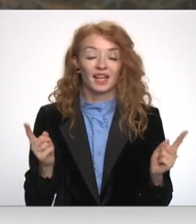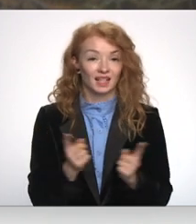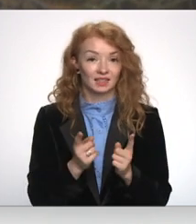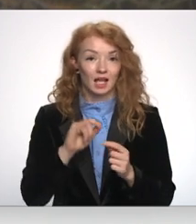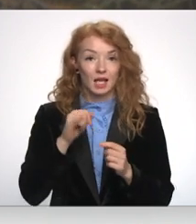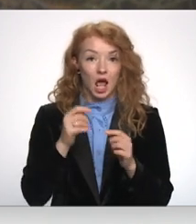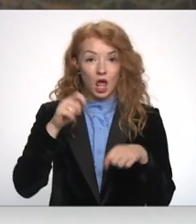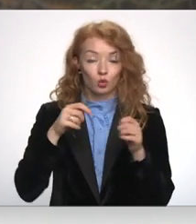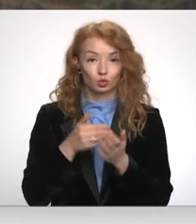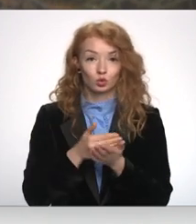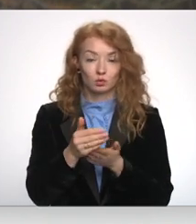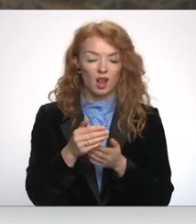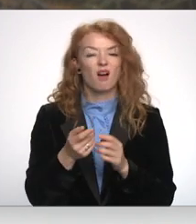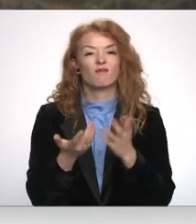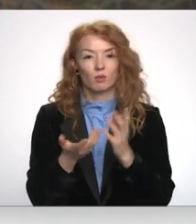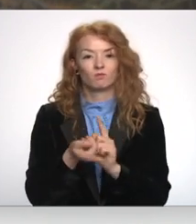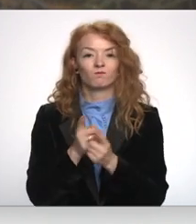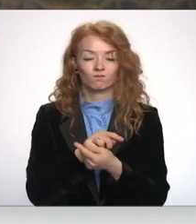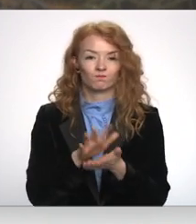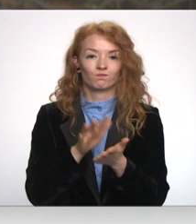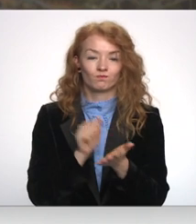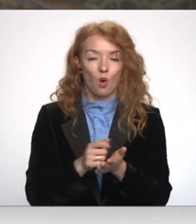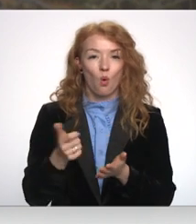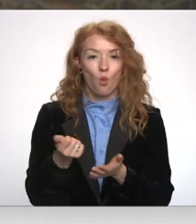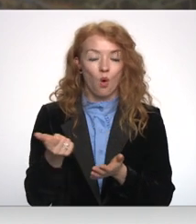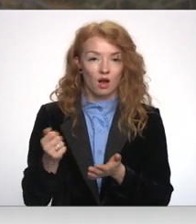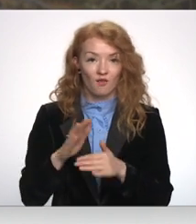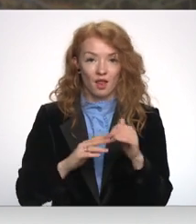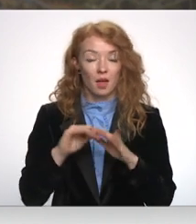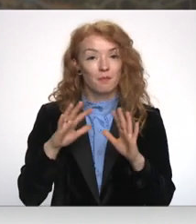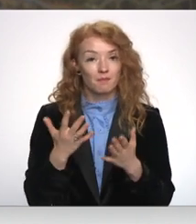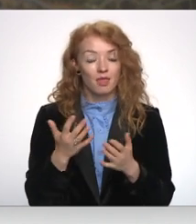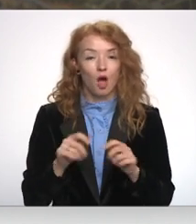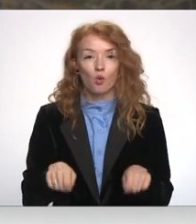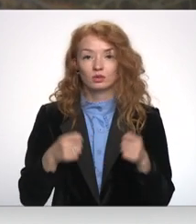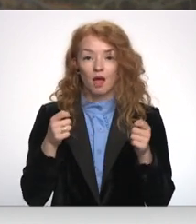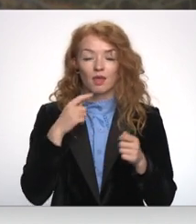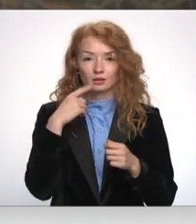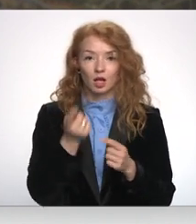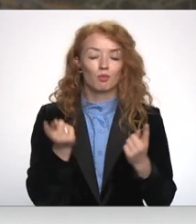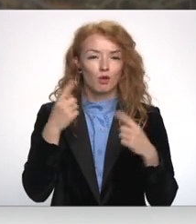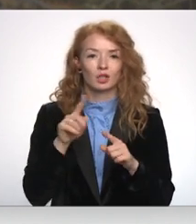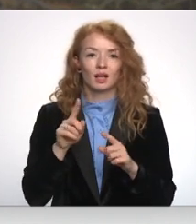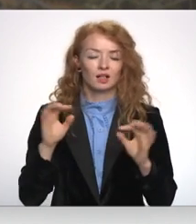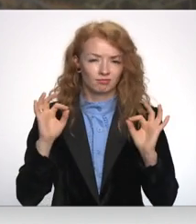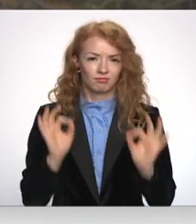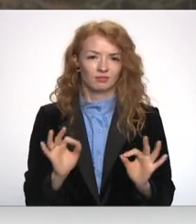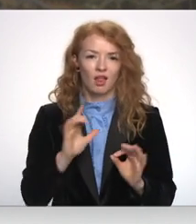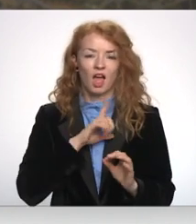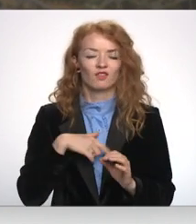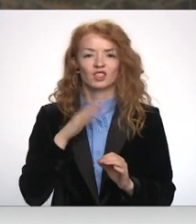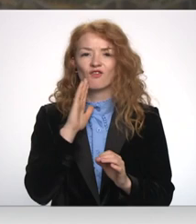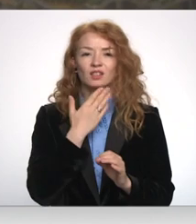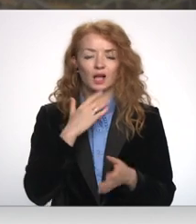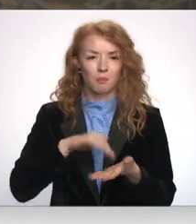lietus turpināsies, tas gan bojās ogu kvalitāti. Tomēr audzētāji atzīst, ka pat labam ir tipiski Latvijas vasaras